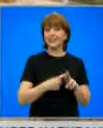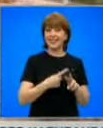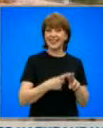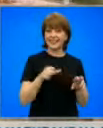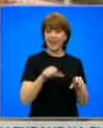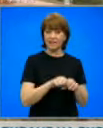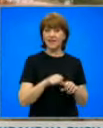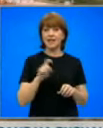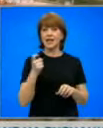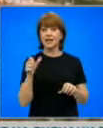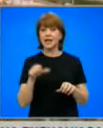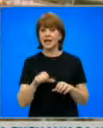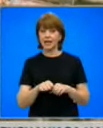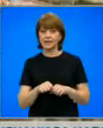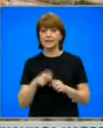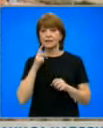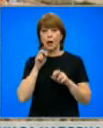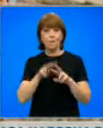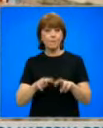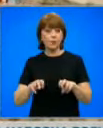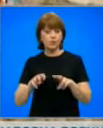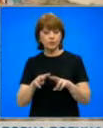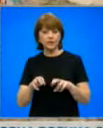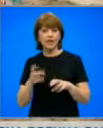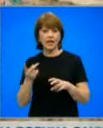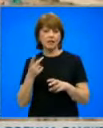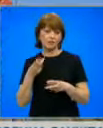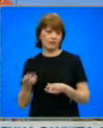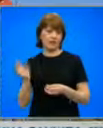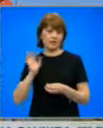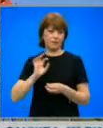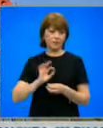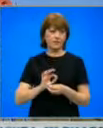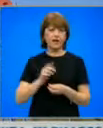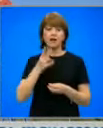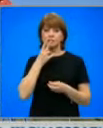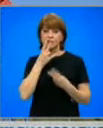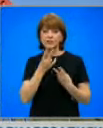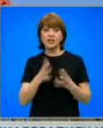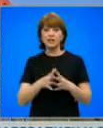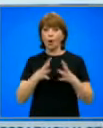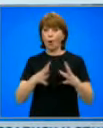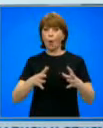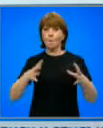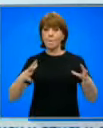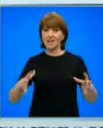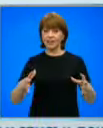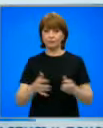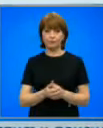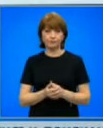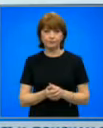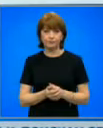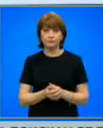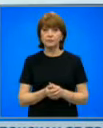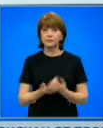запаси. Освен в проучване и добив, Пекин ще се концентрира и в развитието и увеличаването обема на газовите хранилища. И още за